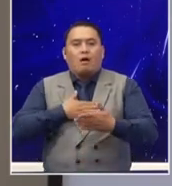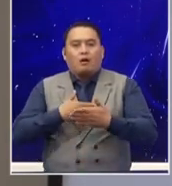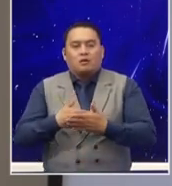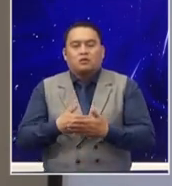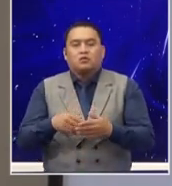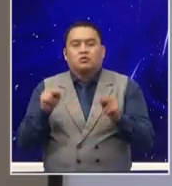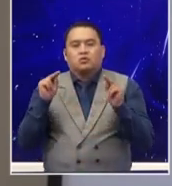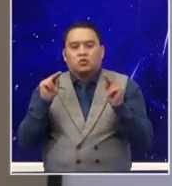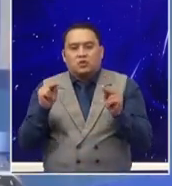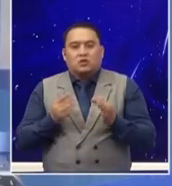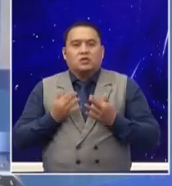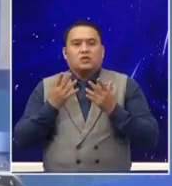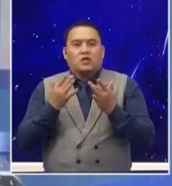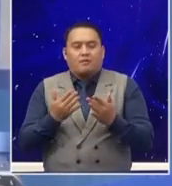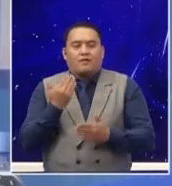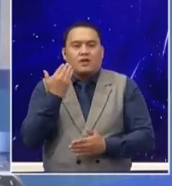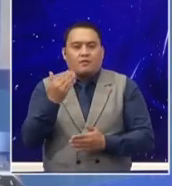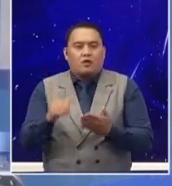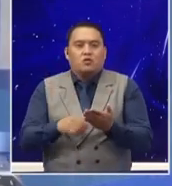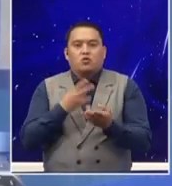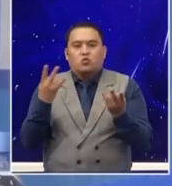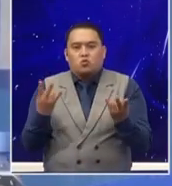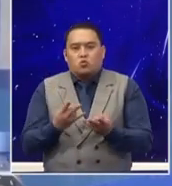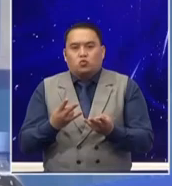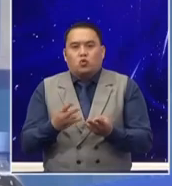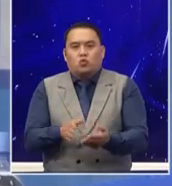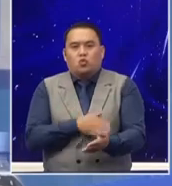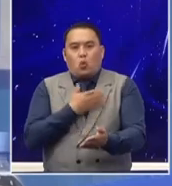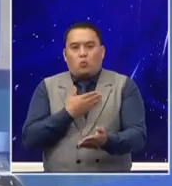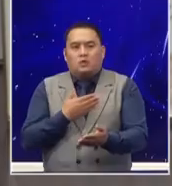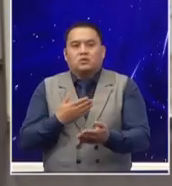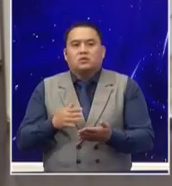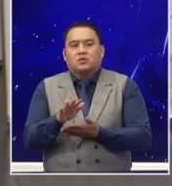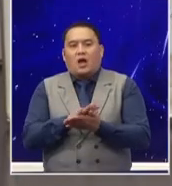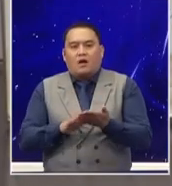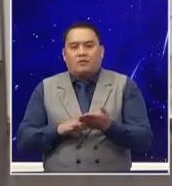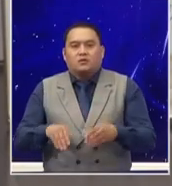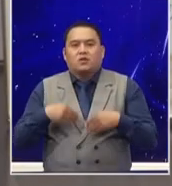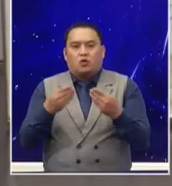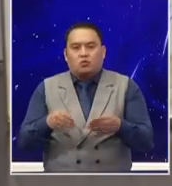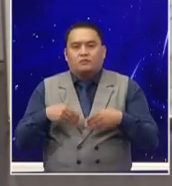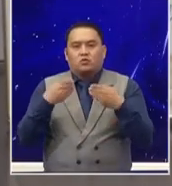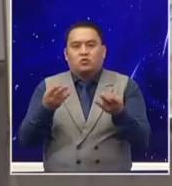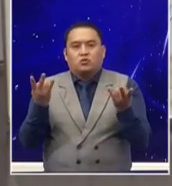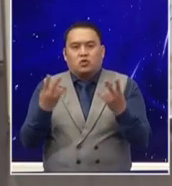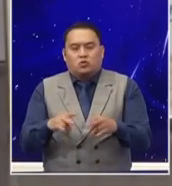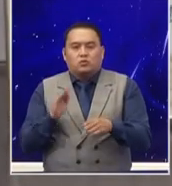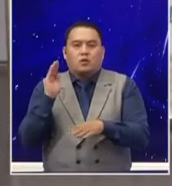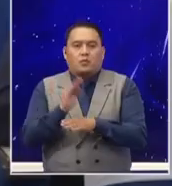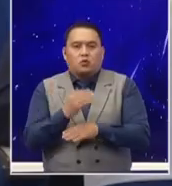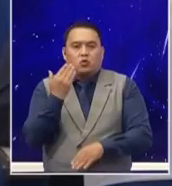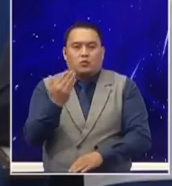продуктивность – главные требования к фронт-офису, поэтому не следует растягивать обработку заявок, передавая от сотрудника к сотруднику, дополнил